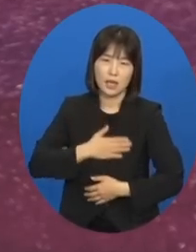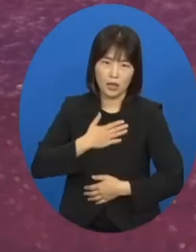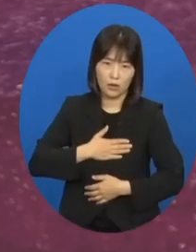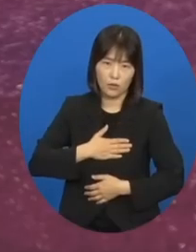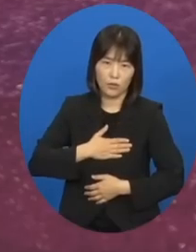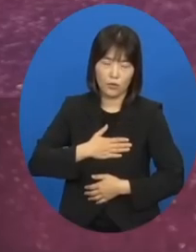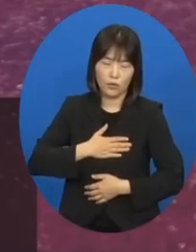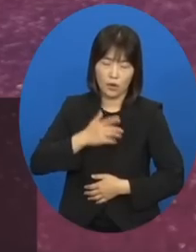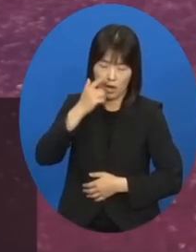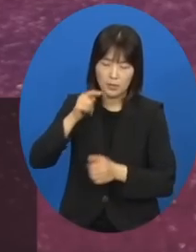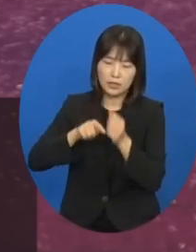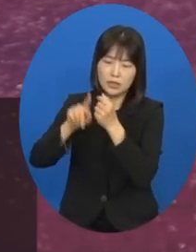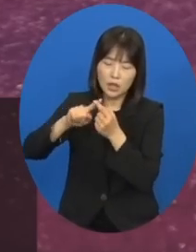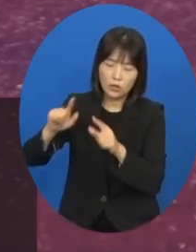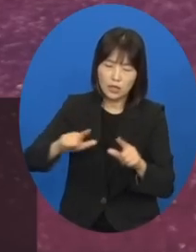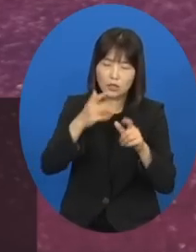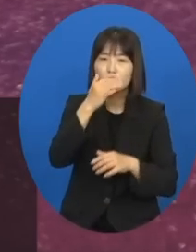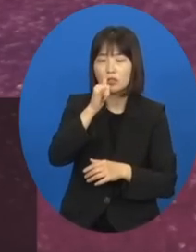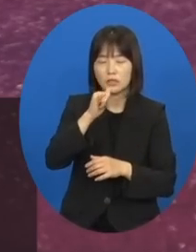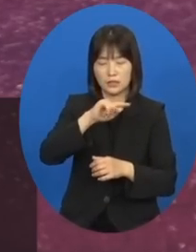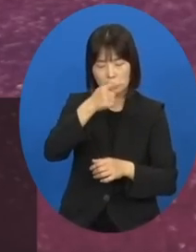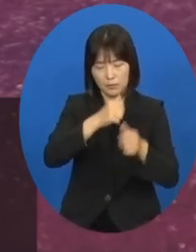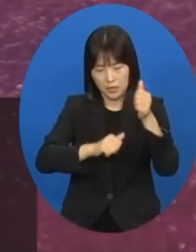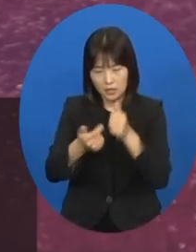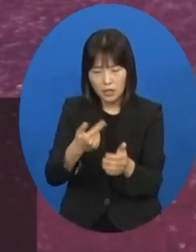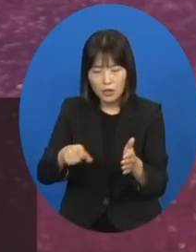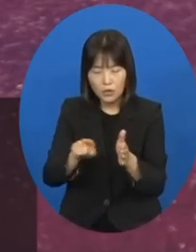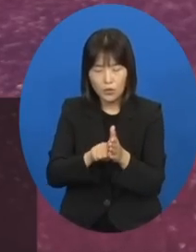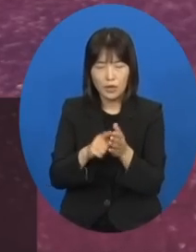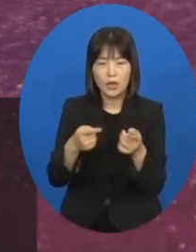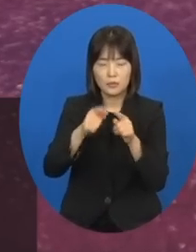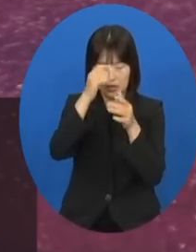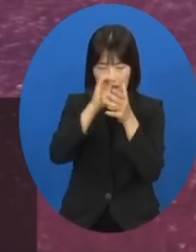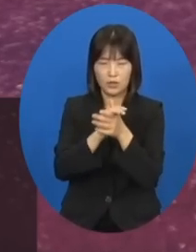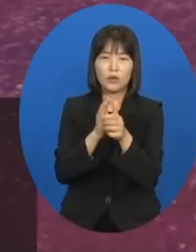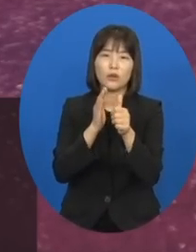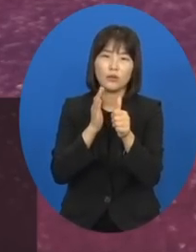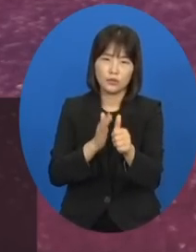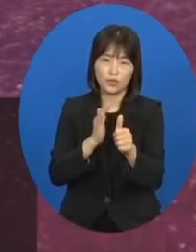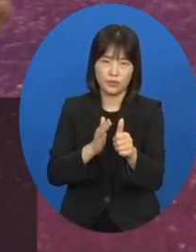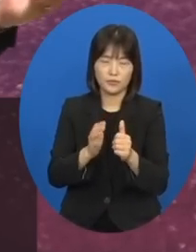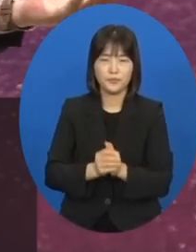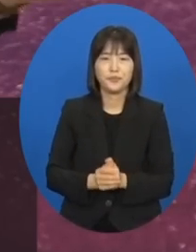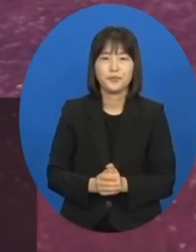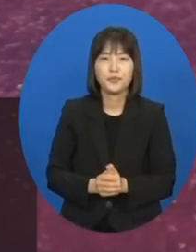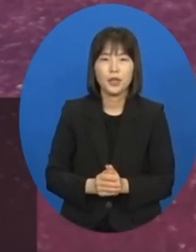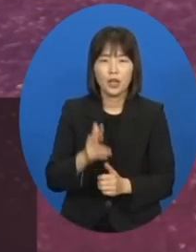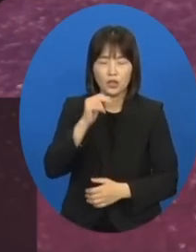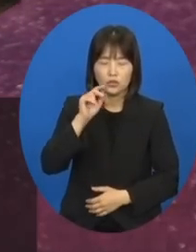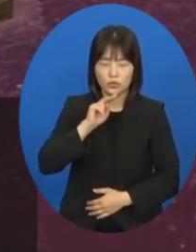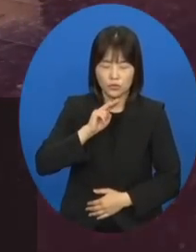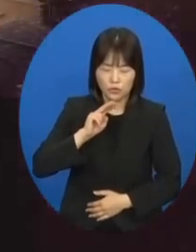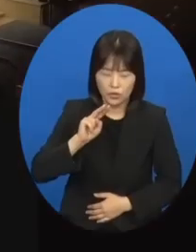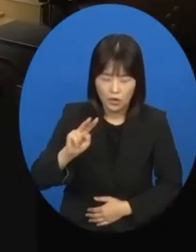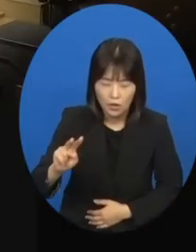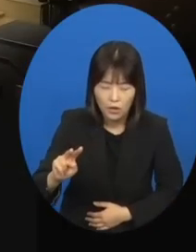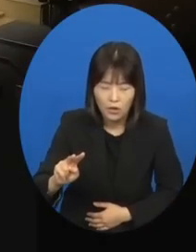살아갈 수 있는 우리 다음 될 수 있도록 우리 다음 세대를 위해서 한번 동성으로 부르짖고 기도하도록 하겠습니다